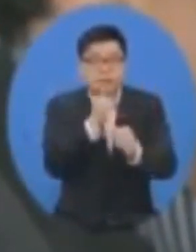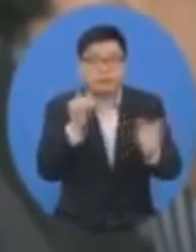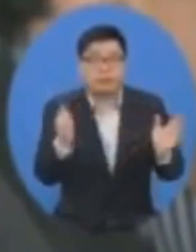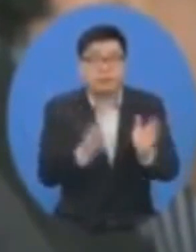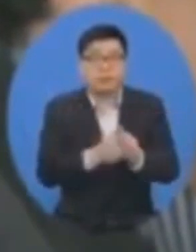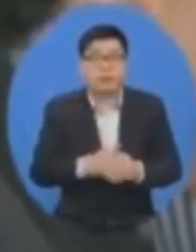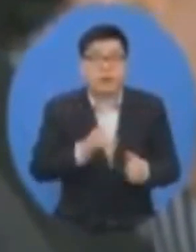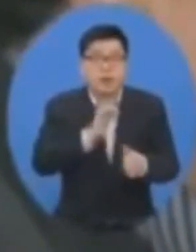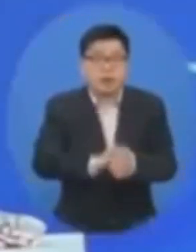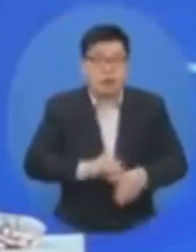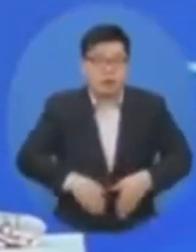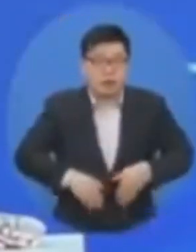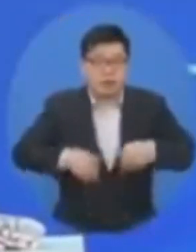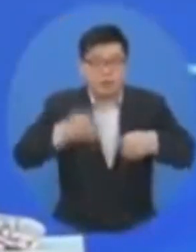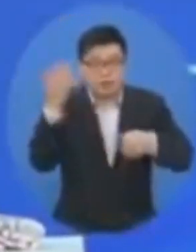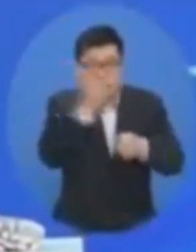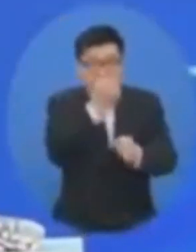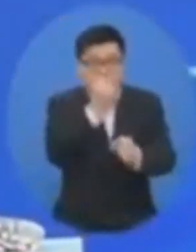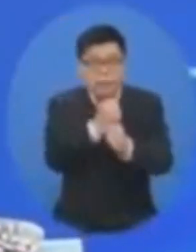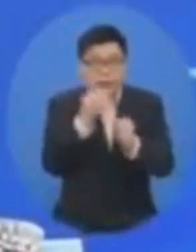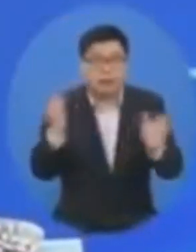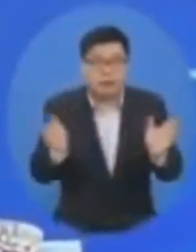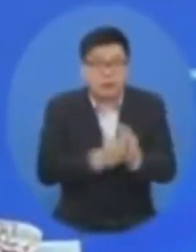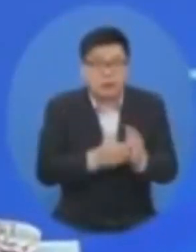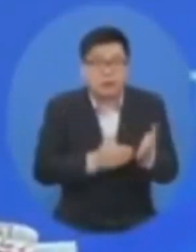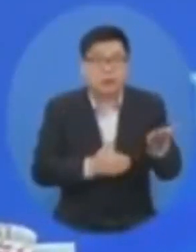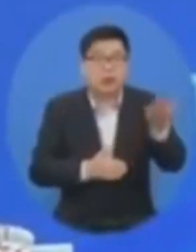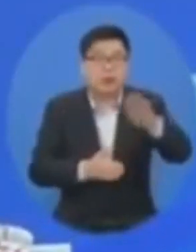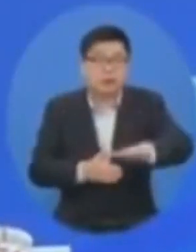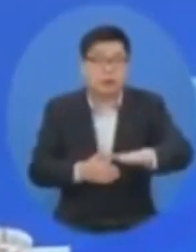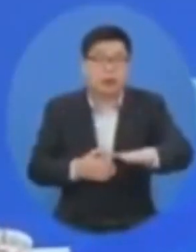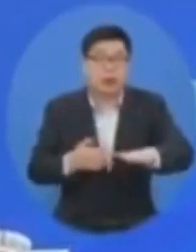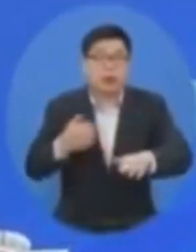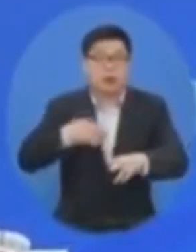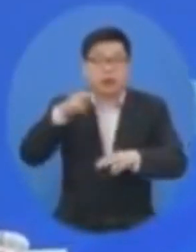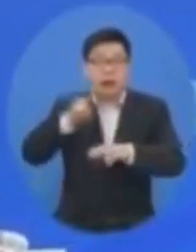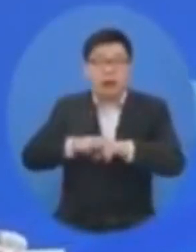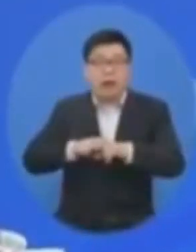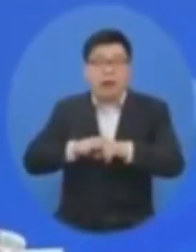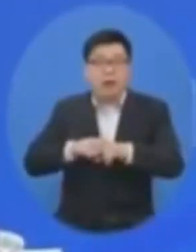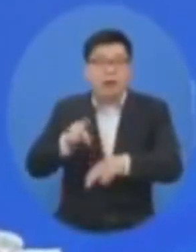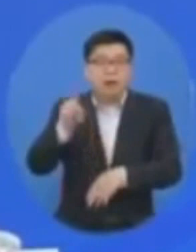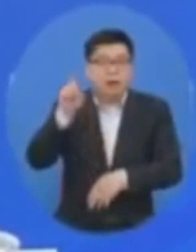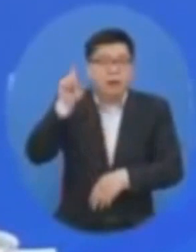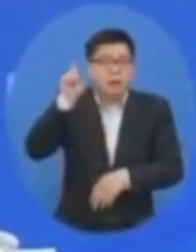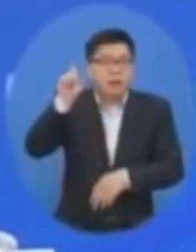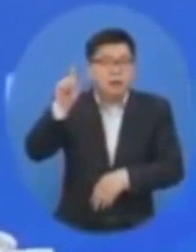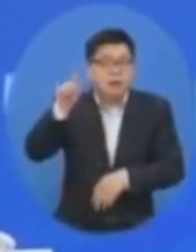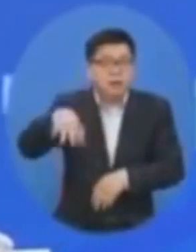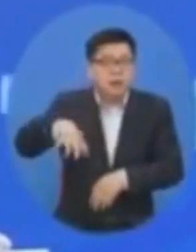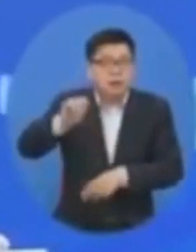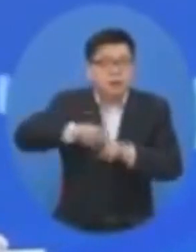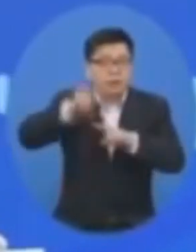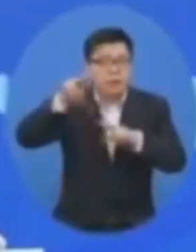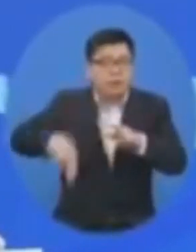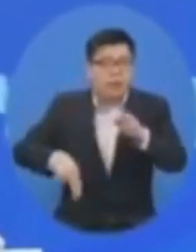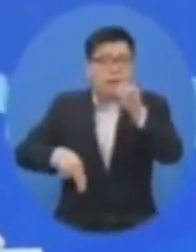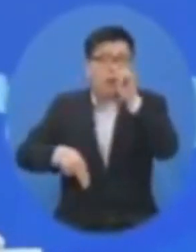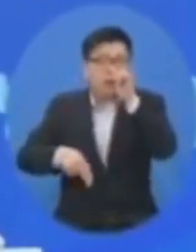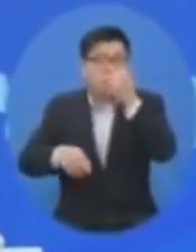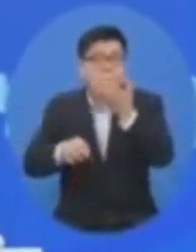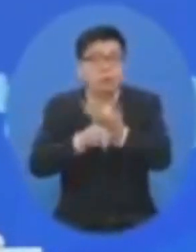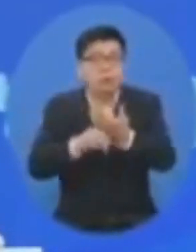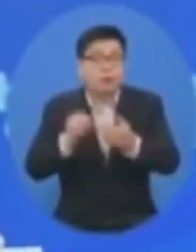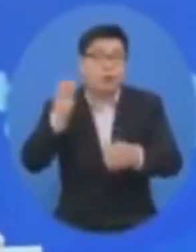그건 경남도를 전부 깨끗하게 다 만들어놨는데 내가 그 앉아서 열흘 정도 먼저 사퇴를 했으면 내 대선운동을 열흘 더 할